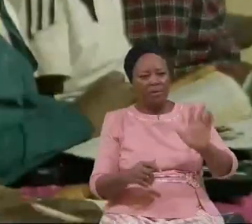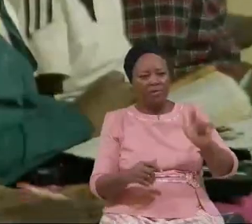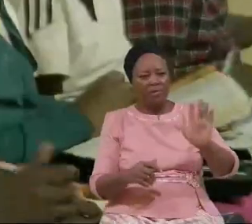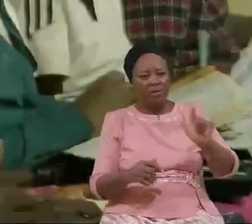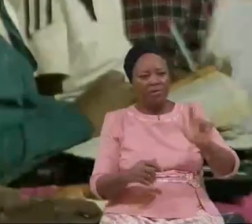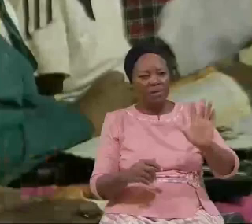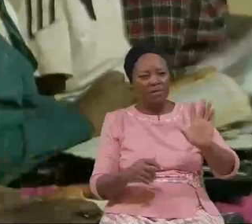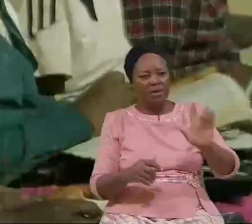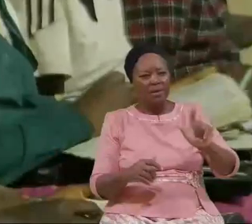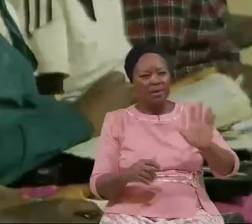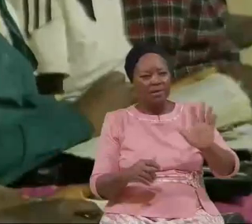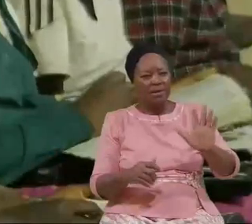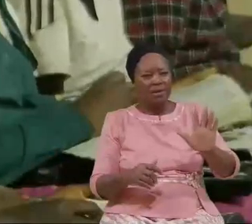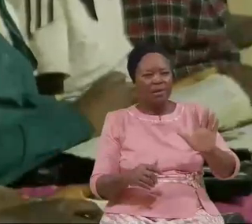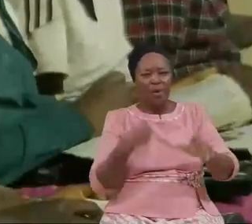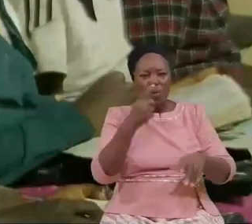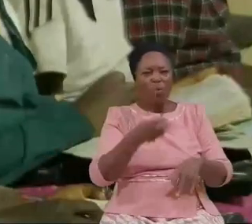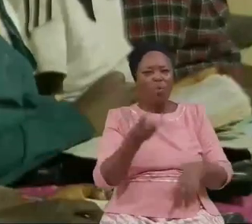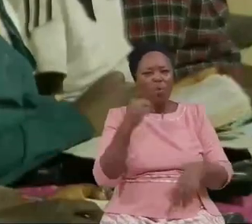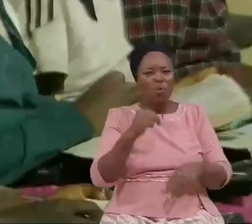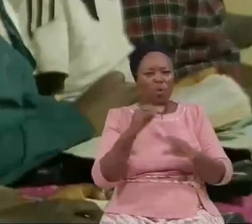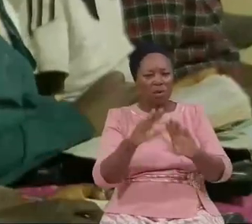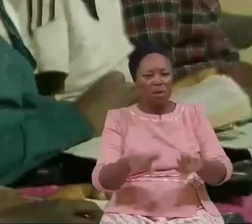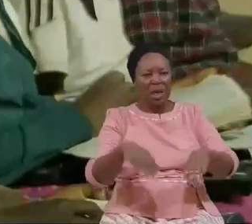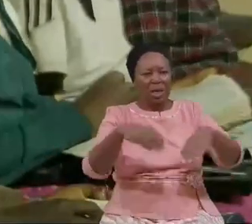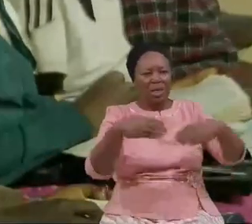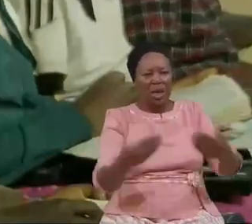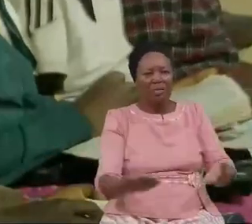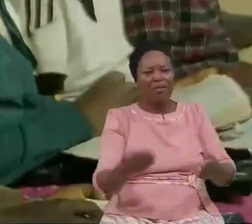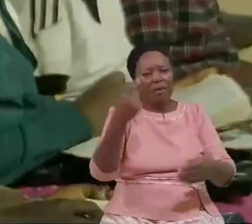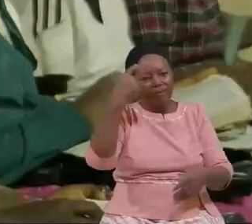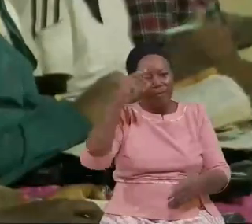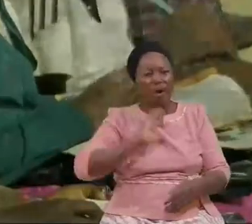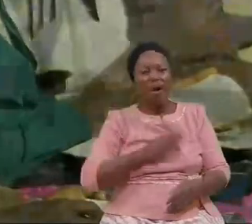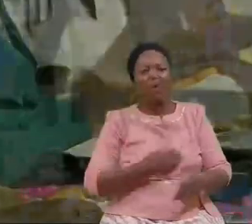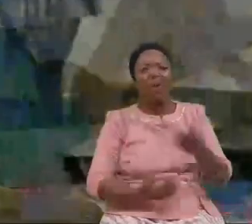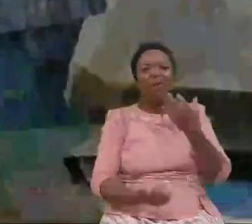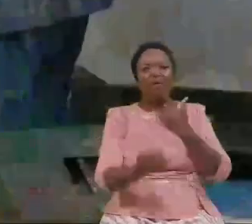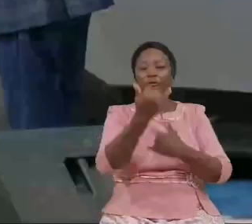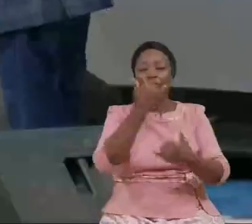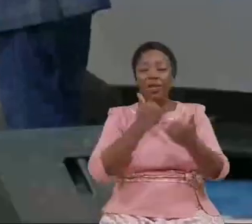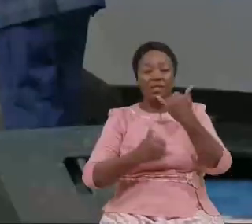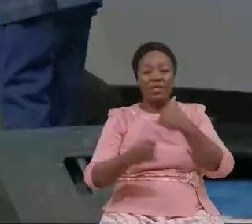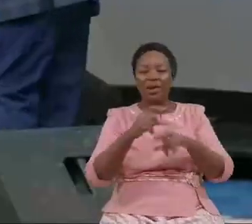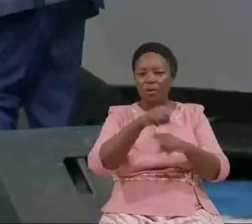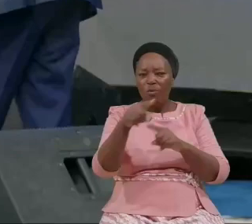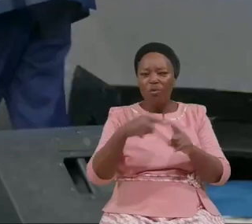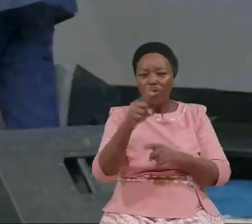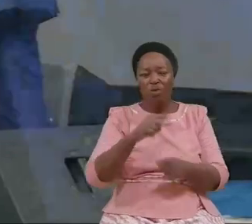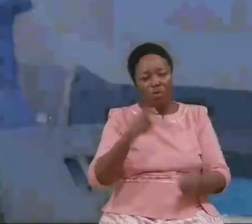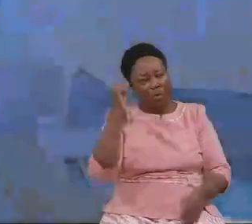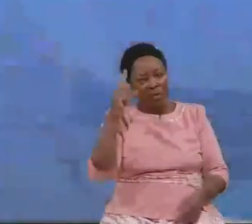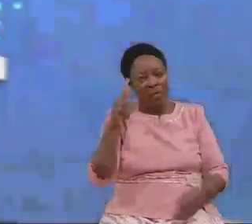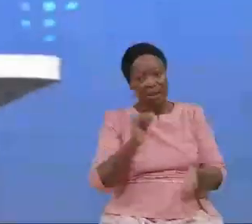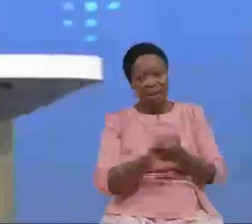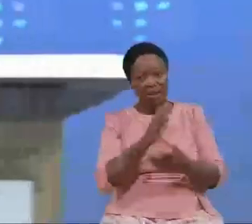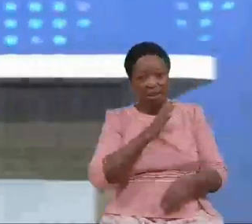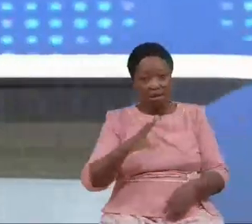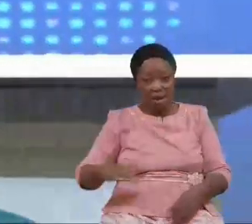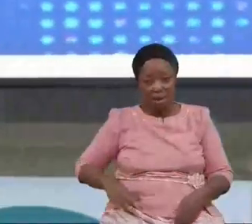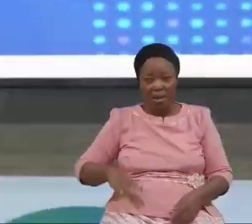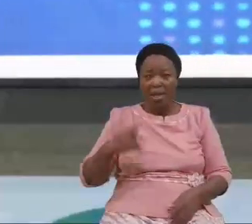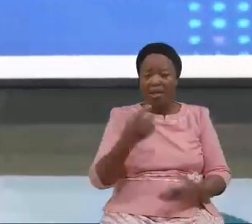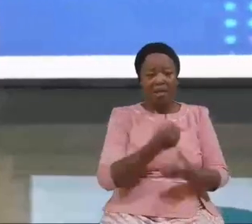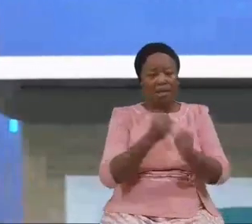25 lequel a été livré pour nos offenses quand vous comprenez que Christ un sauveur